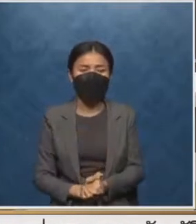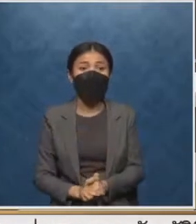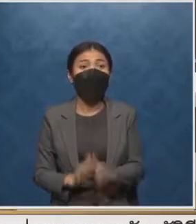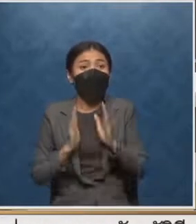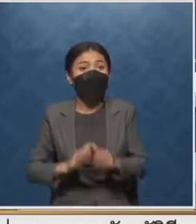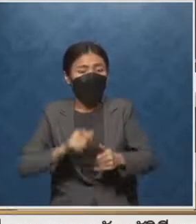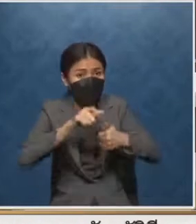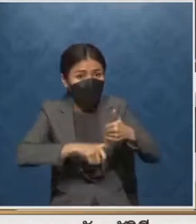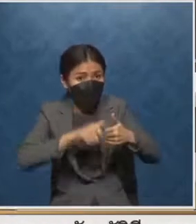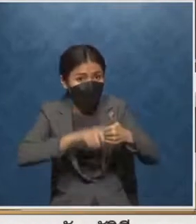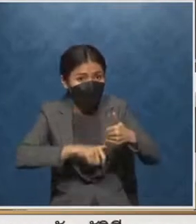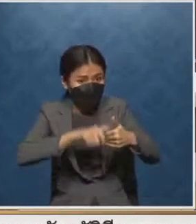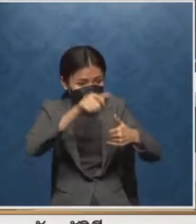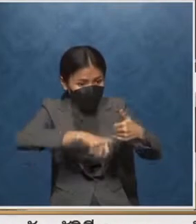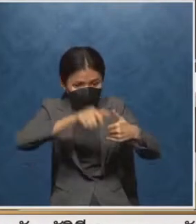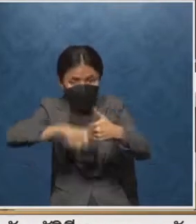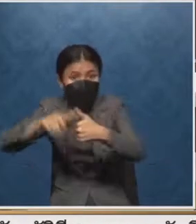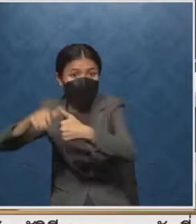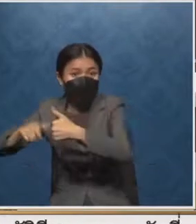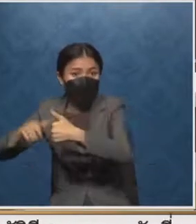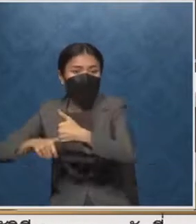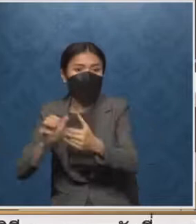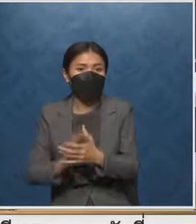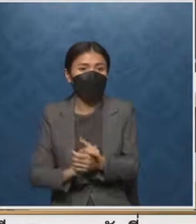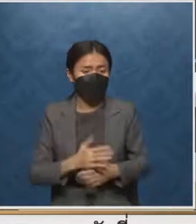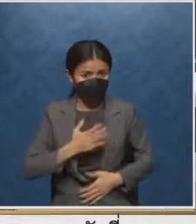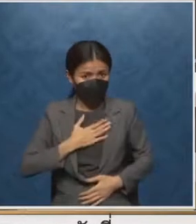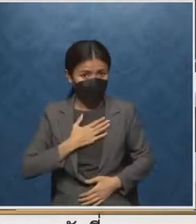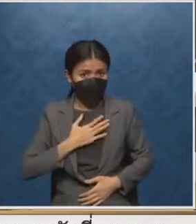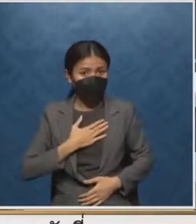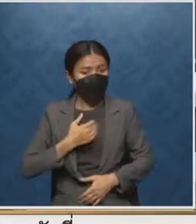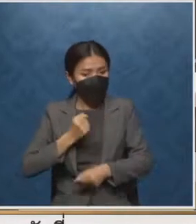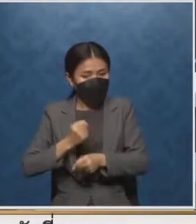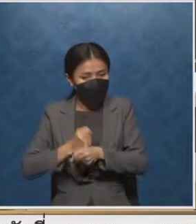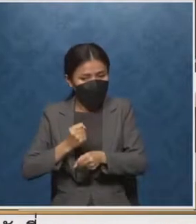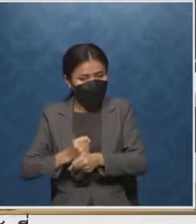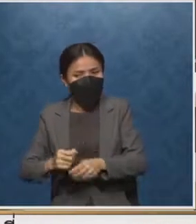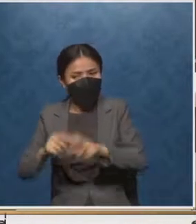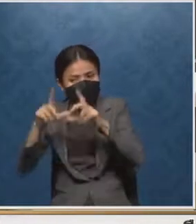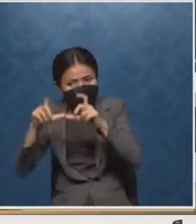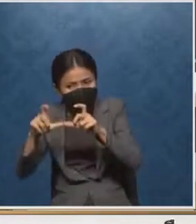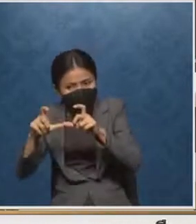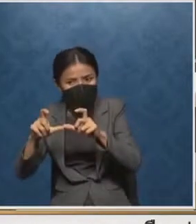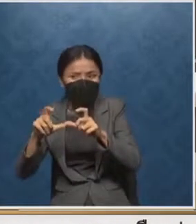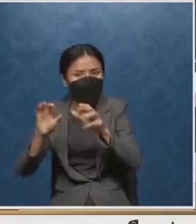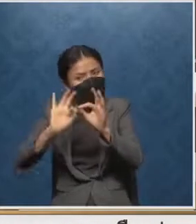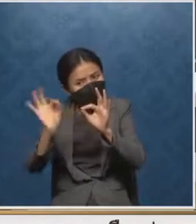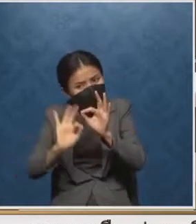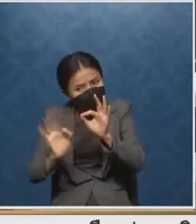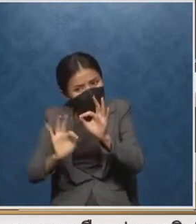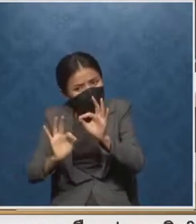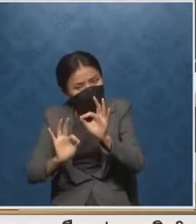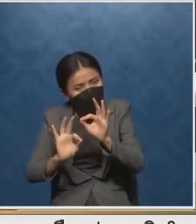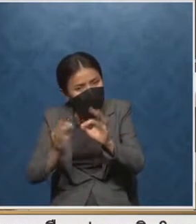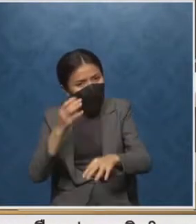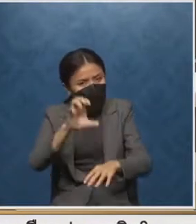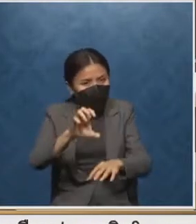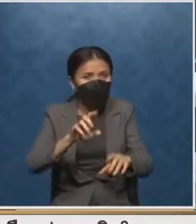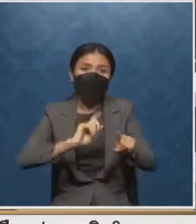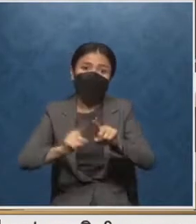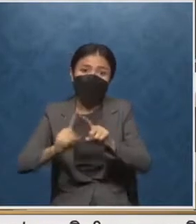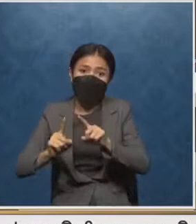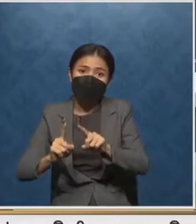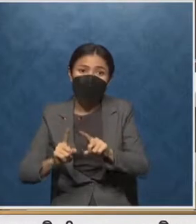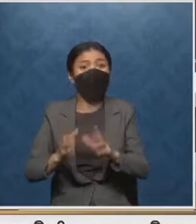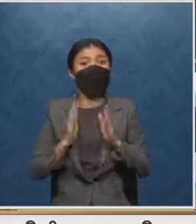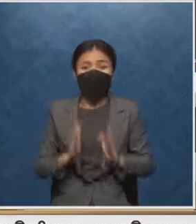ลก็ดีในการผลิตสื่อนะครับปัจเจกบุคคลก็ดีในการรับรู้สื่อหรือแม้กระทั่งใน